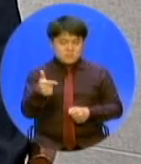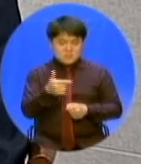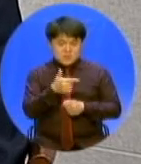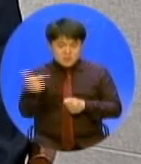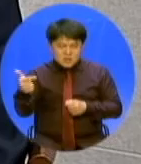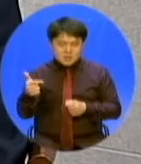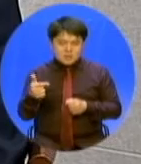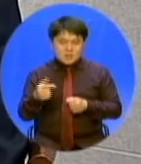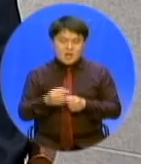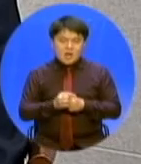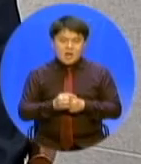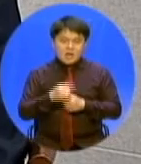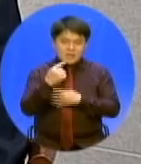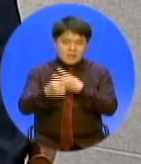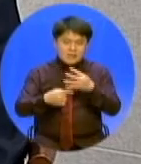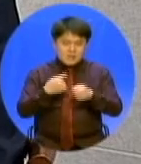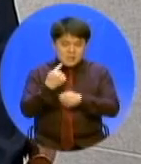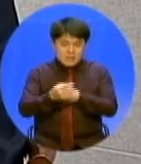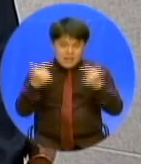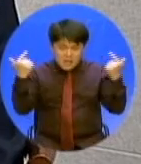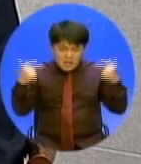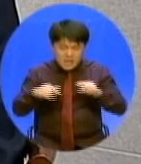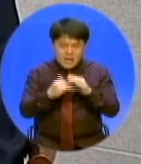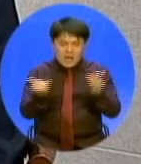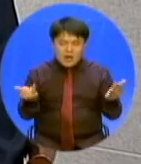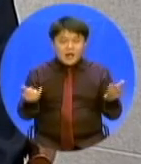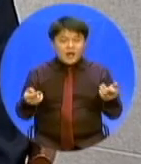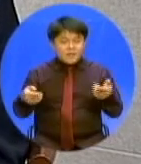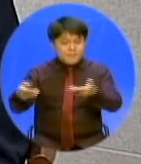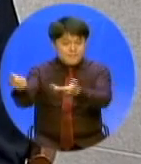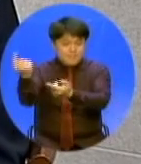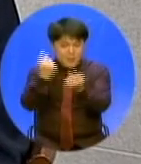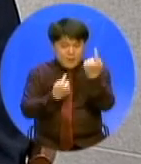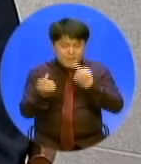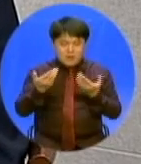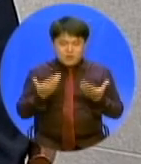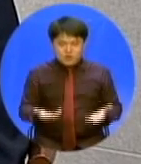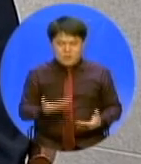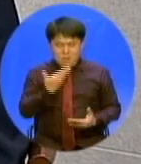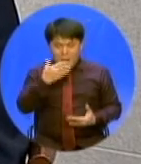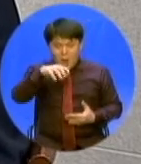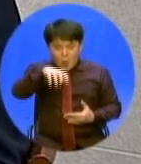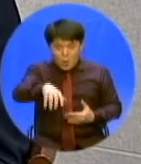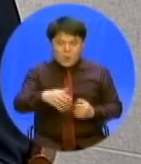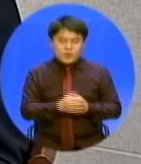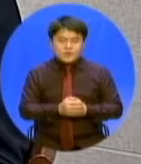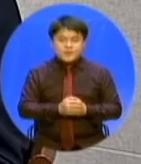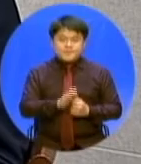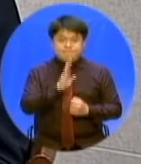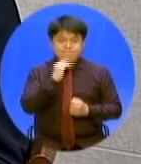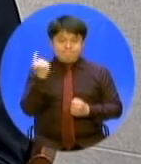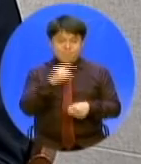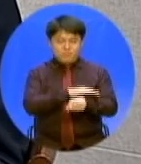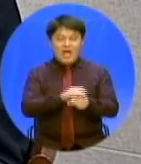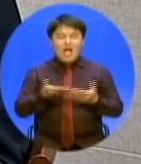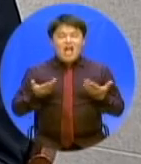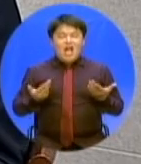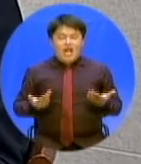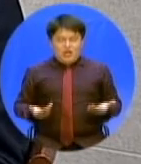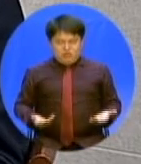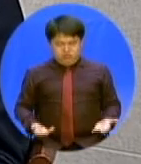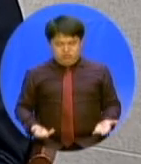사계절 가족형 복합 리조트입니다. 그래서 여기는 정말 와서 잘